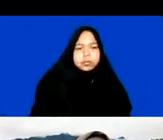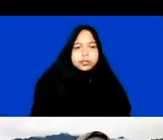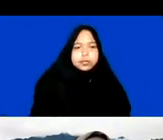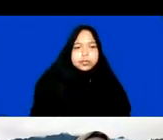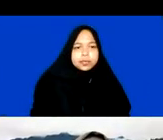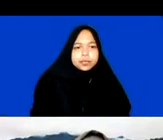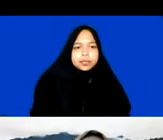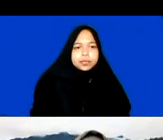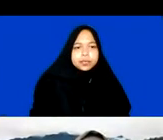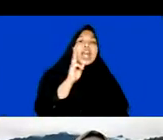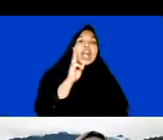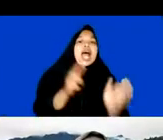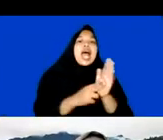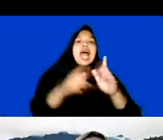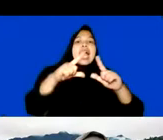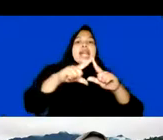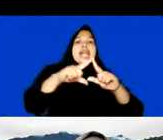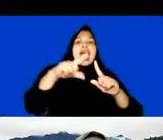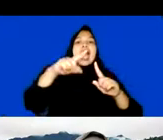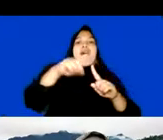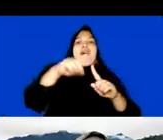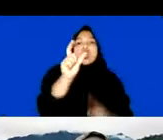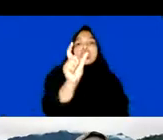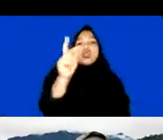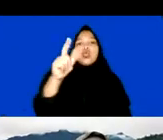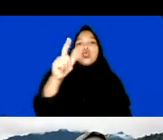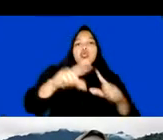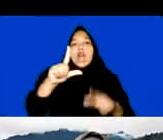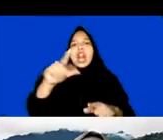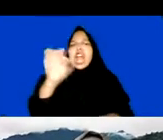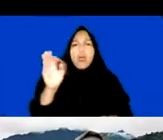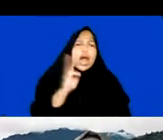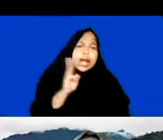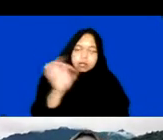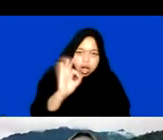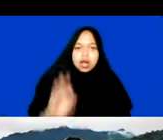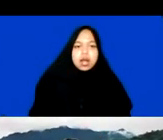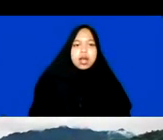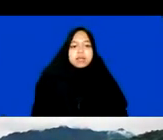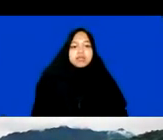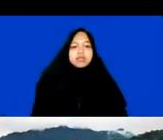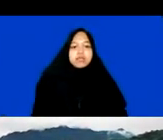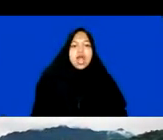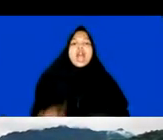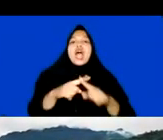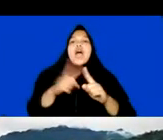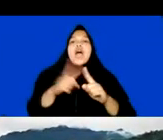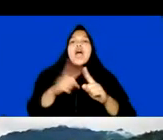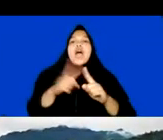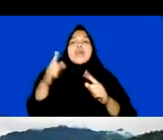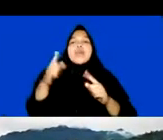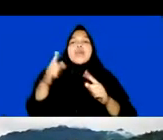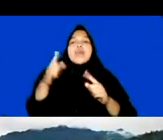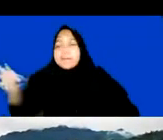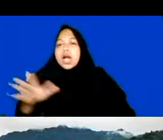natural. Itu natural enggak diwarna, cuman lama-kelamaan kulitnya menghitam, mencoklat gitu kan karena udah umurnya, udah